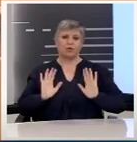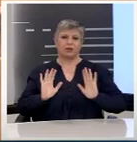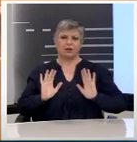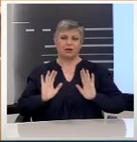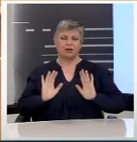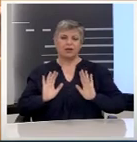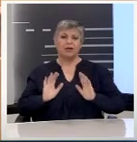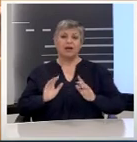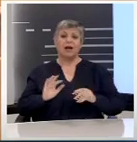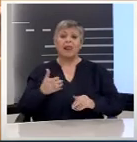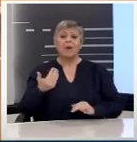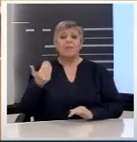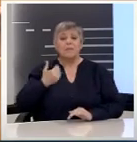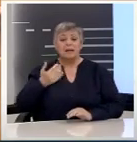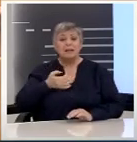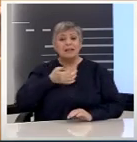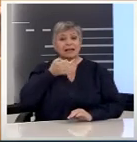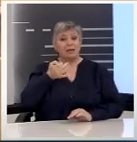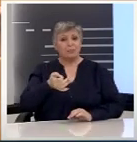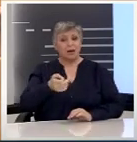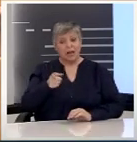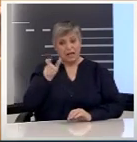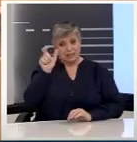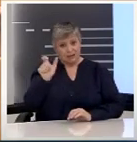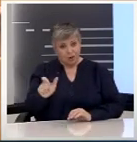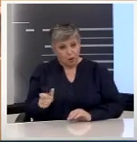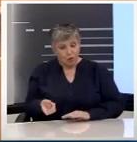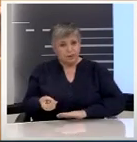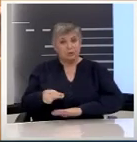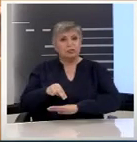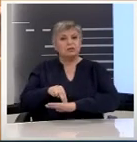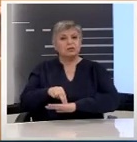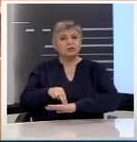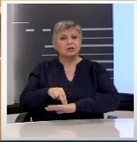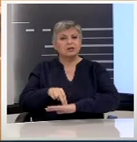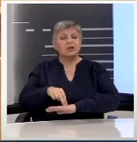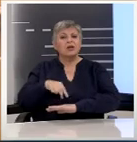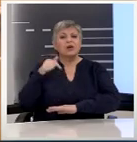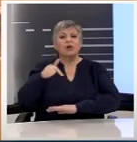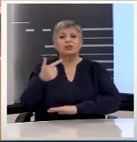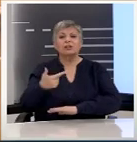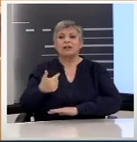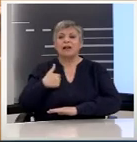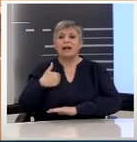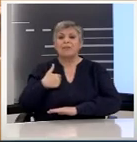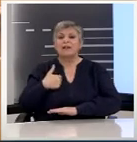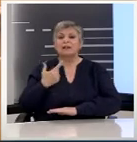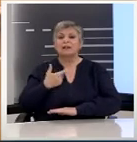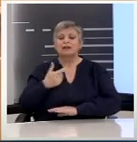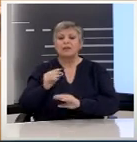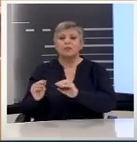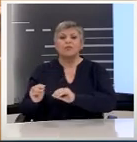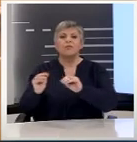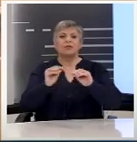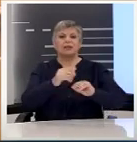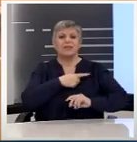προηγουμένως, ότι κάνατε μία αναφορά ότι μεταθέσαμε εσπευσμένα τη διευθύντρια του καταστήματος κράτησης. Σας